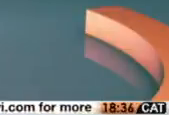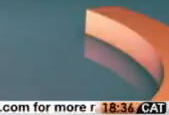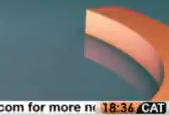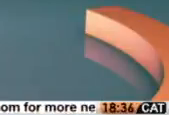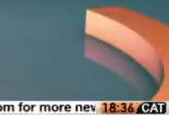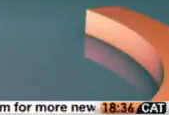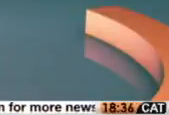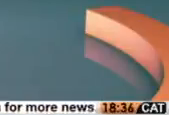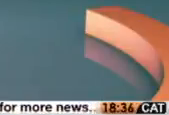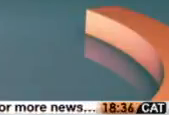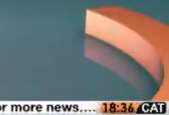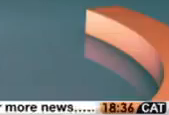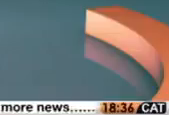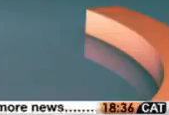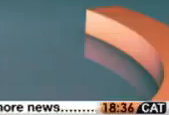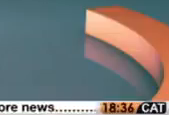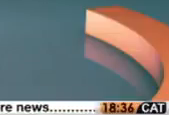akuperekedwa.